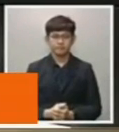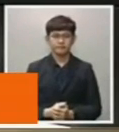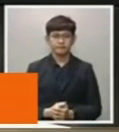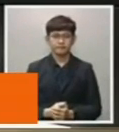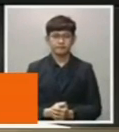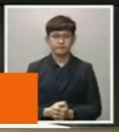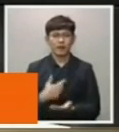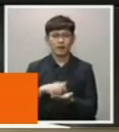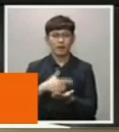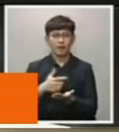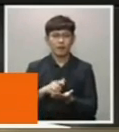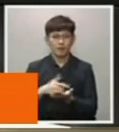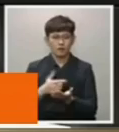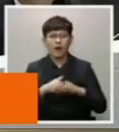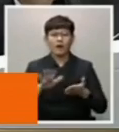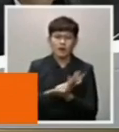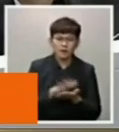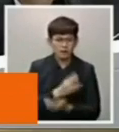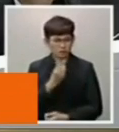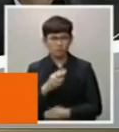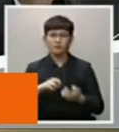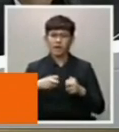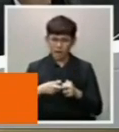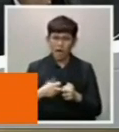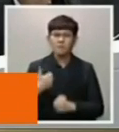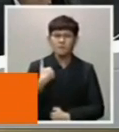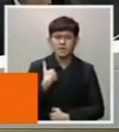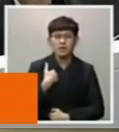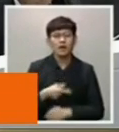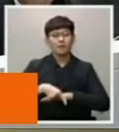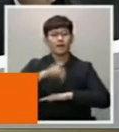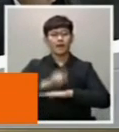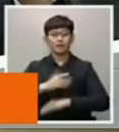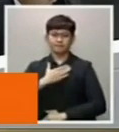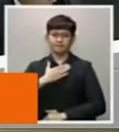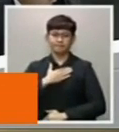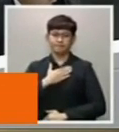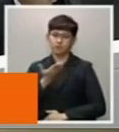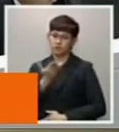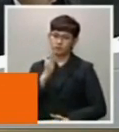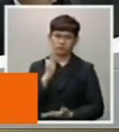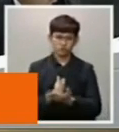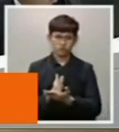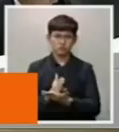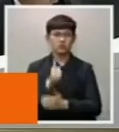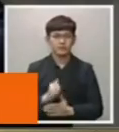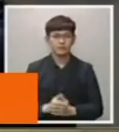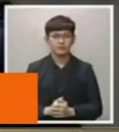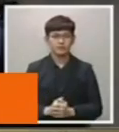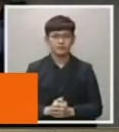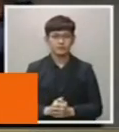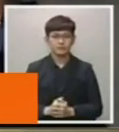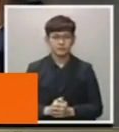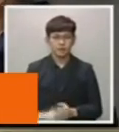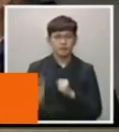สิทธิภาพล้มเหลวในการแก้ไขปัญหาเศรษฐกิจมีการกระทำทุจริตเกิดขึ้นจนมีการจ่ายเงินใต้โต๊ะ